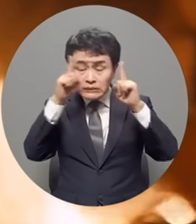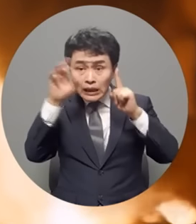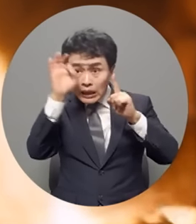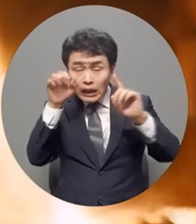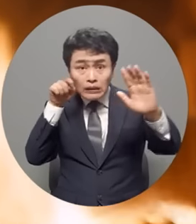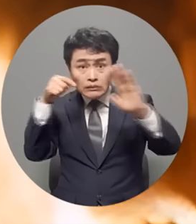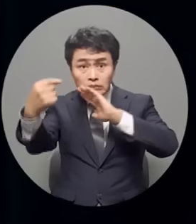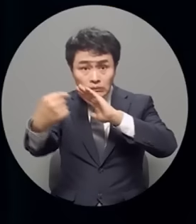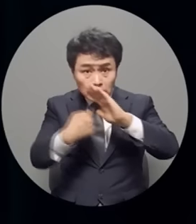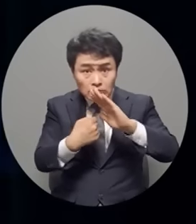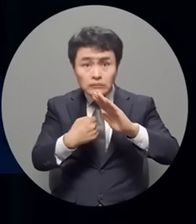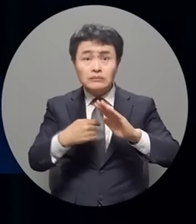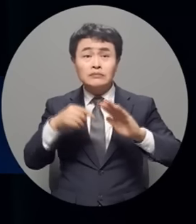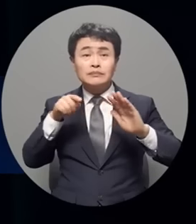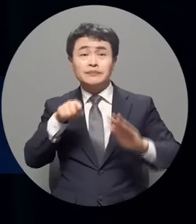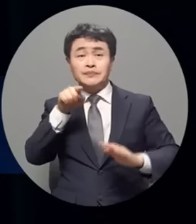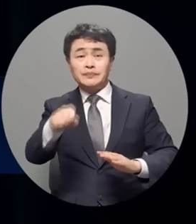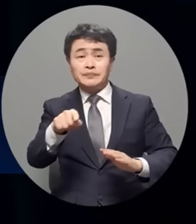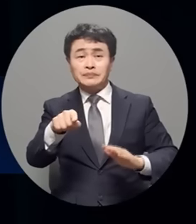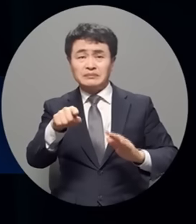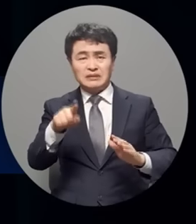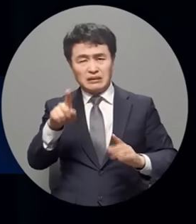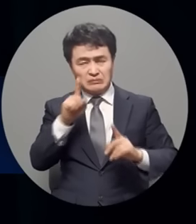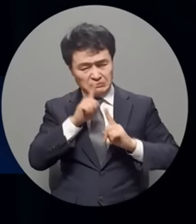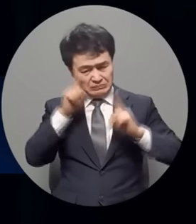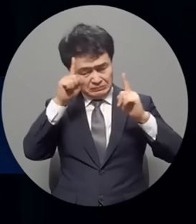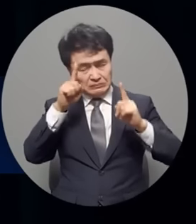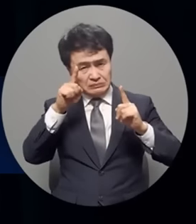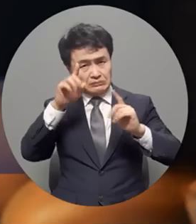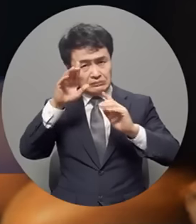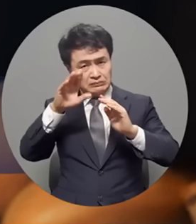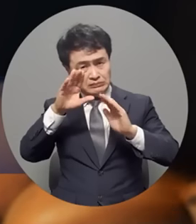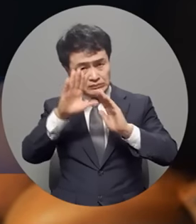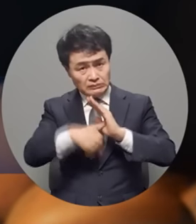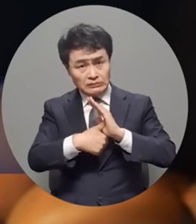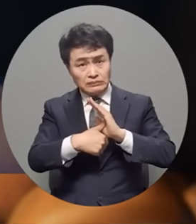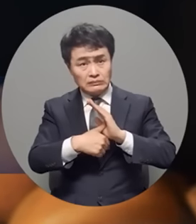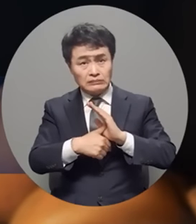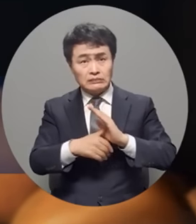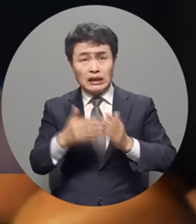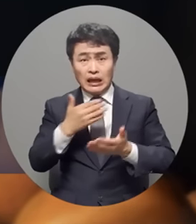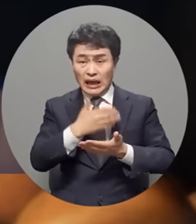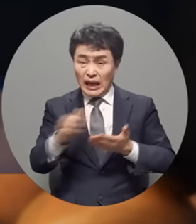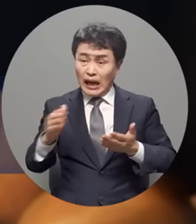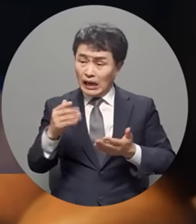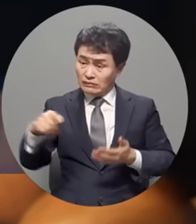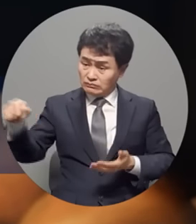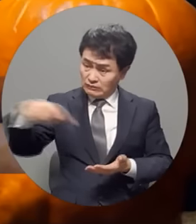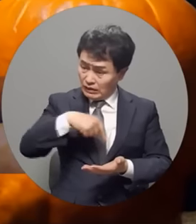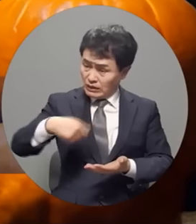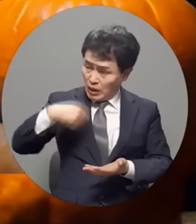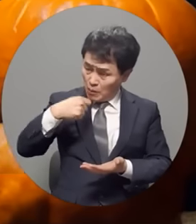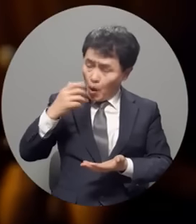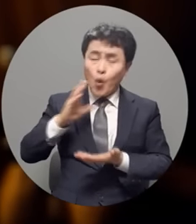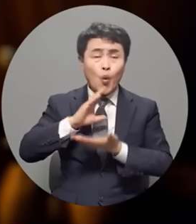찾았습니다. 이제 너희는 저승으로 갈 때가 되었다. 갈 때 가더라도 식사는 잡수고